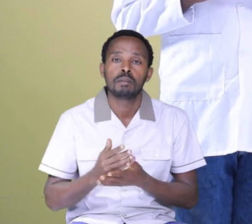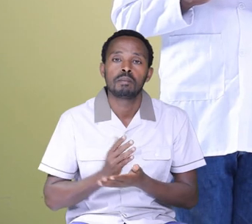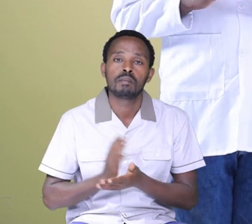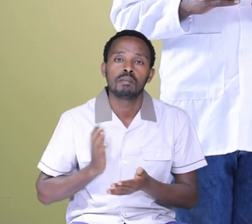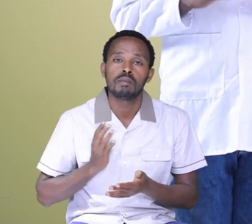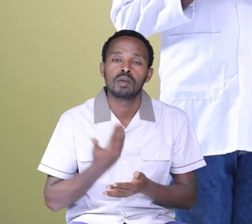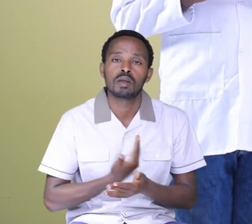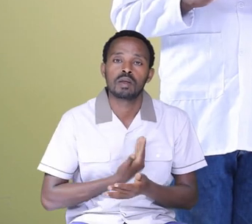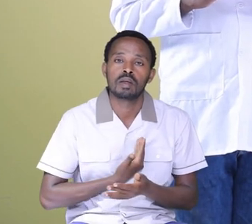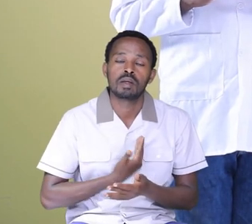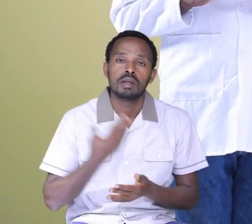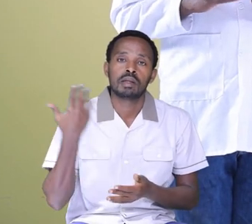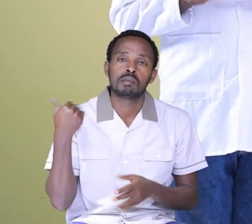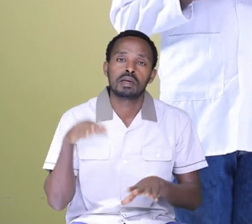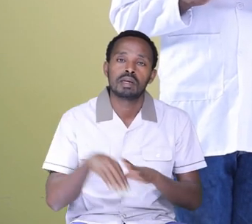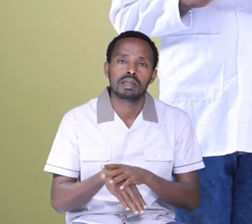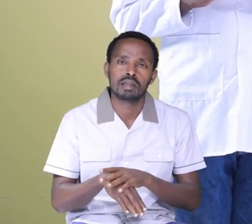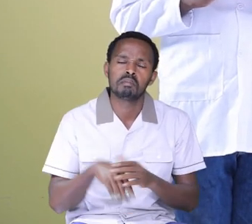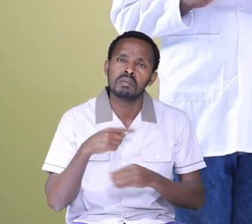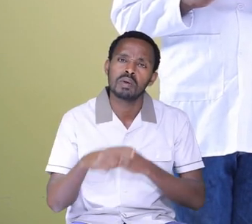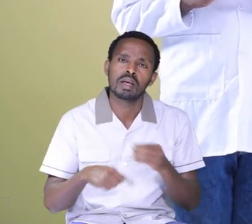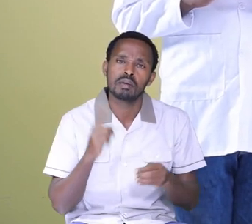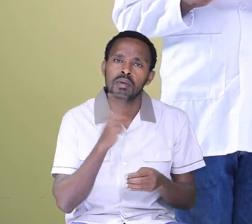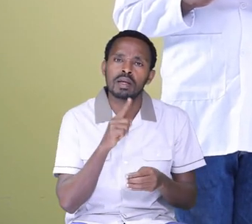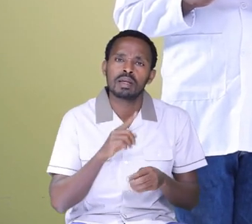keessatti waa'ee maalii akka baranne ni yaadattu?